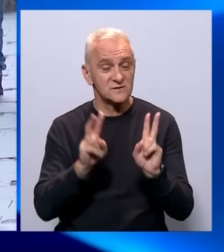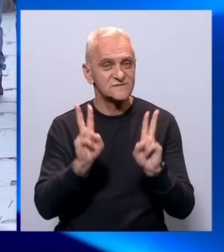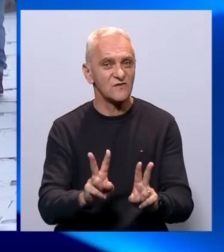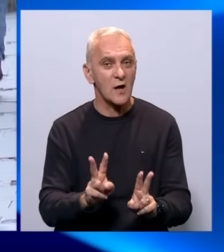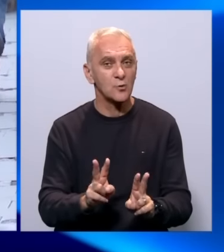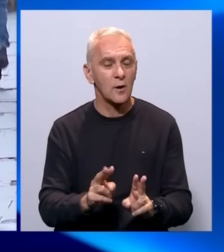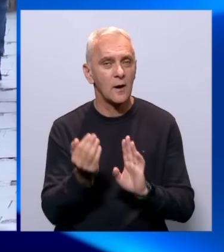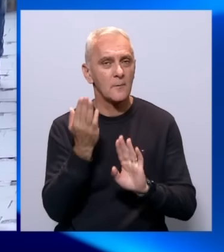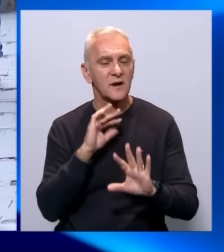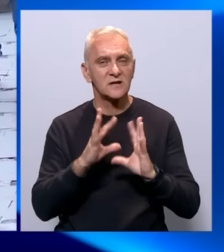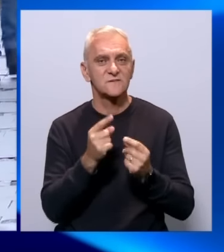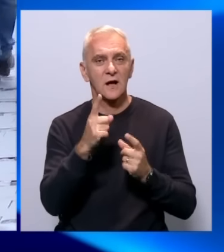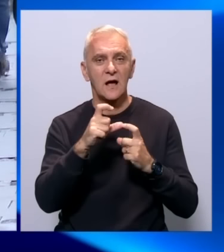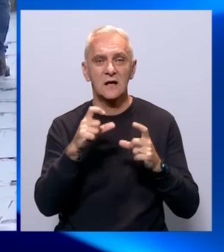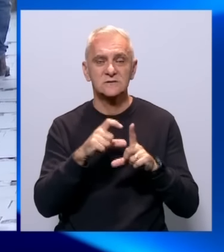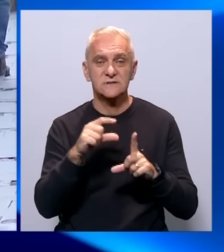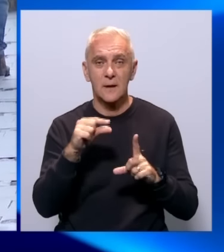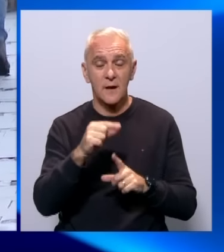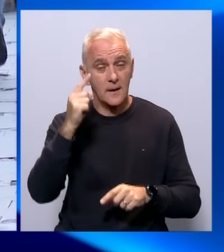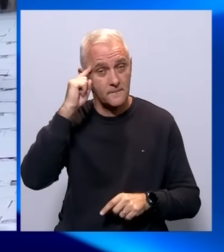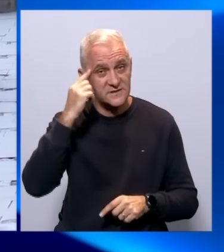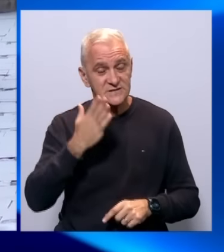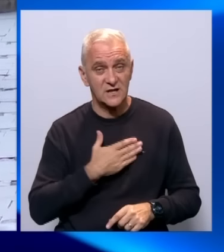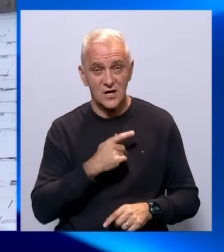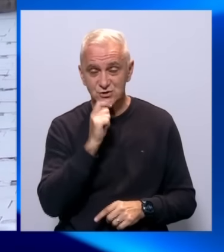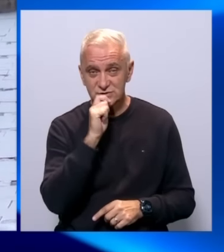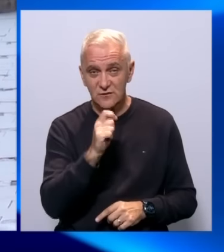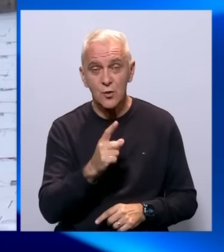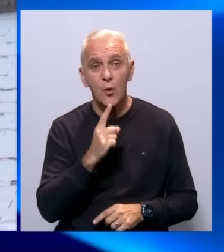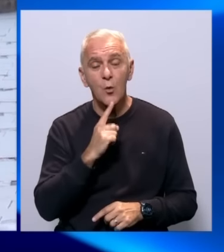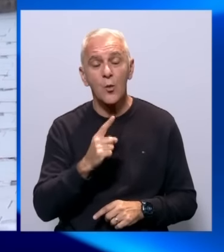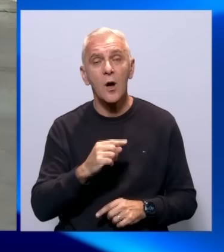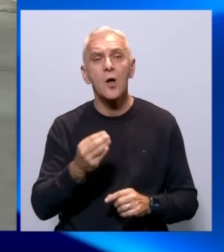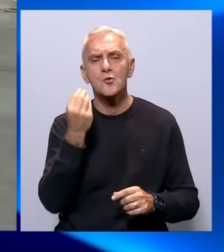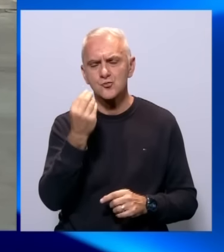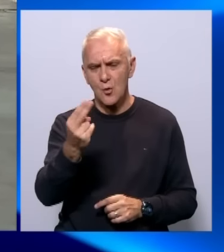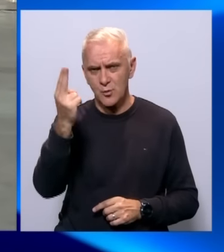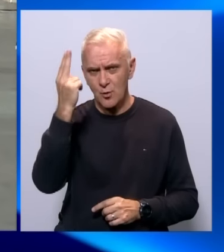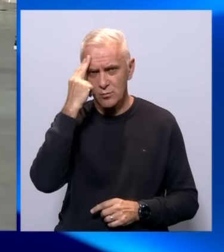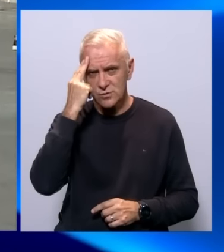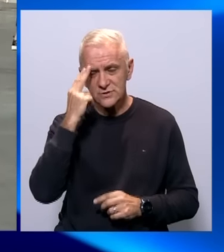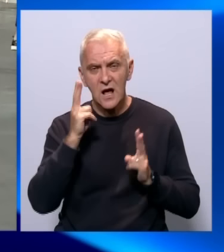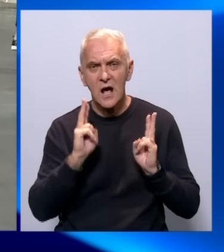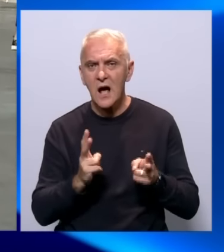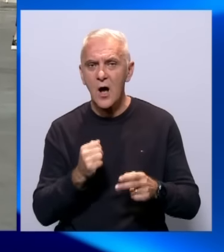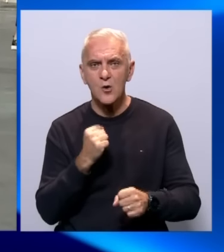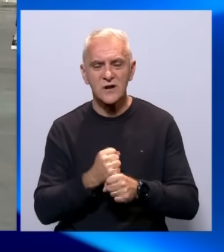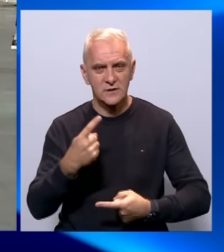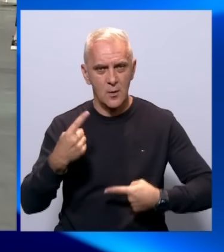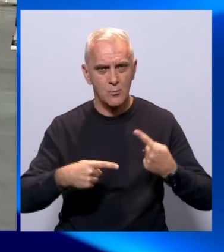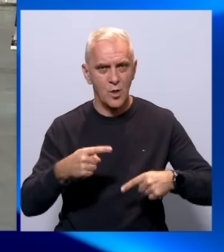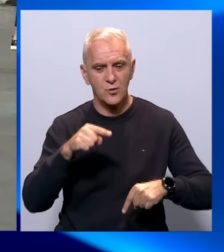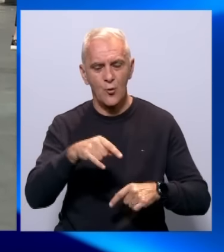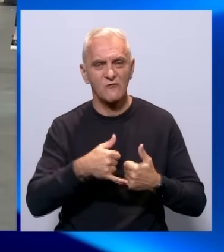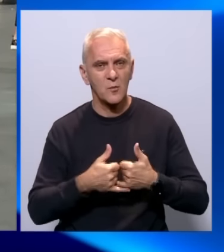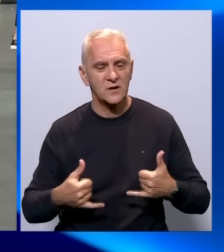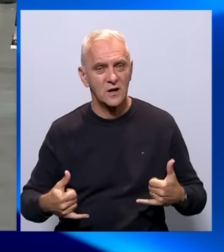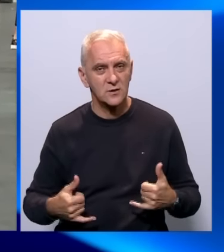prije svega SDP, smatraju naši sugovornici koji itekako dobro poznaju kako funkcionira politika u ovom